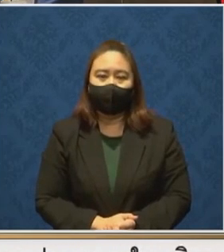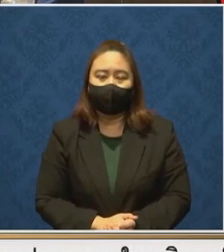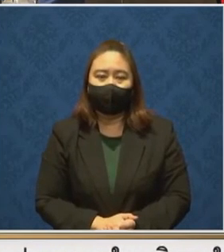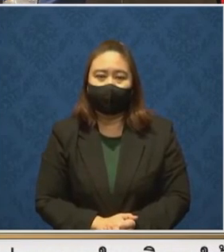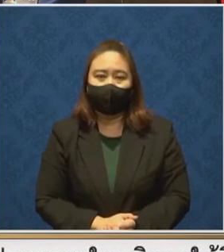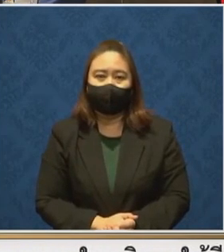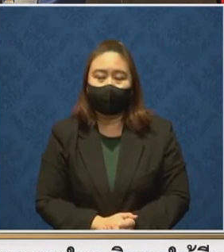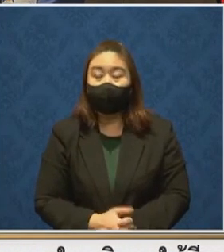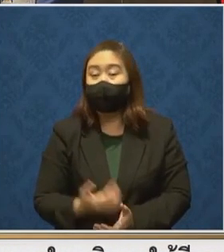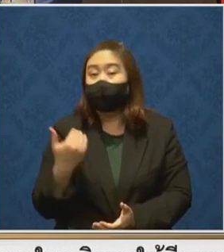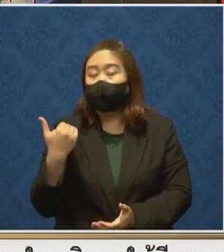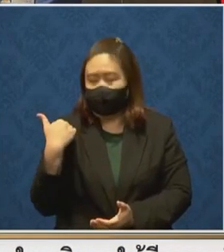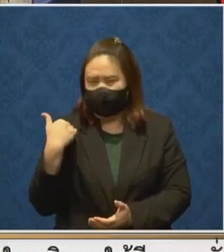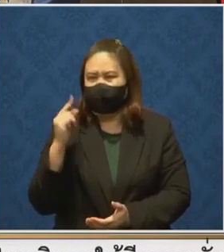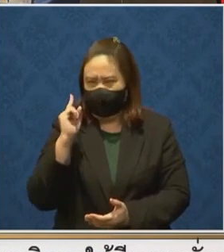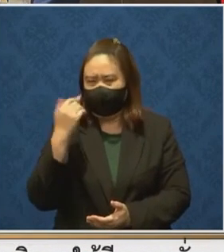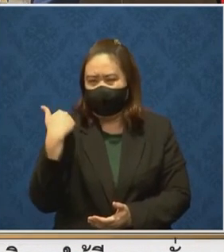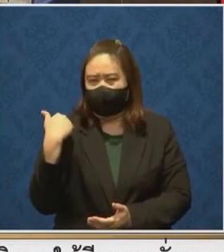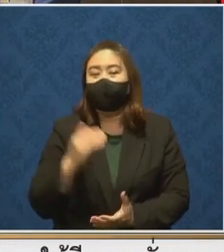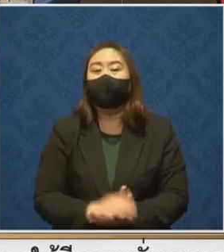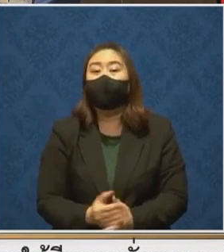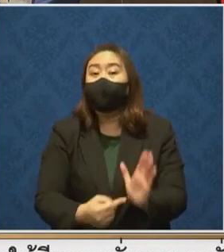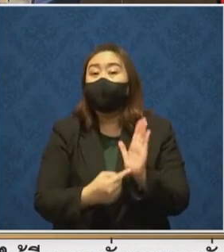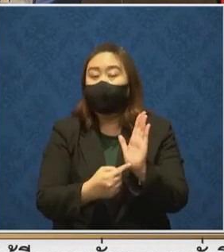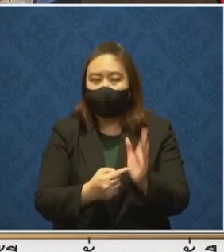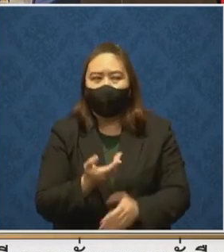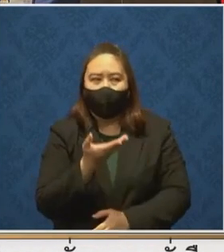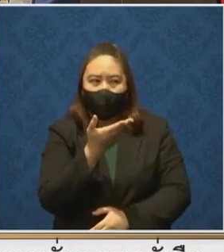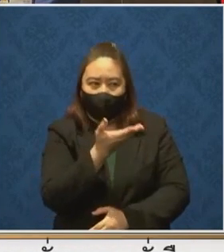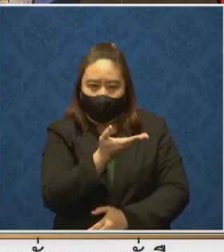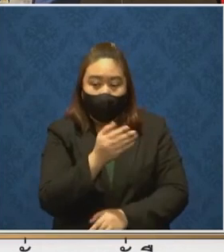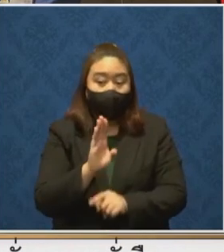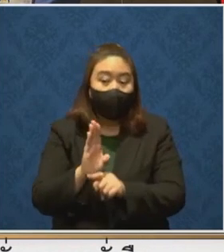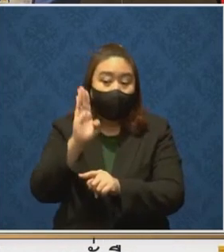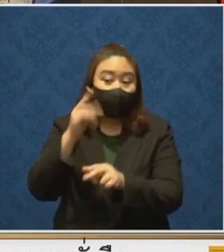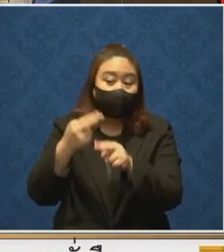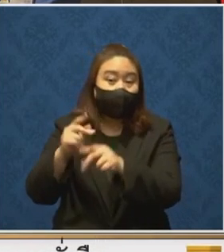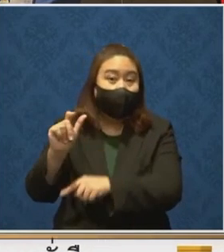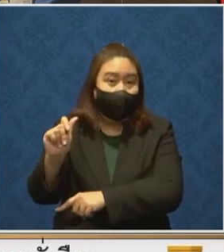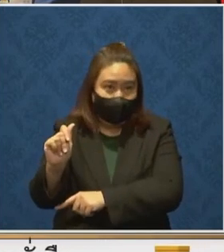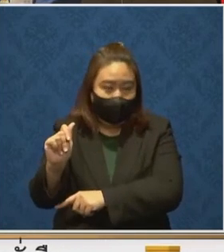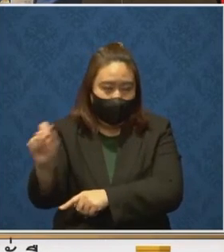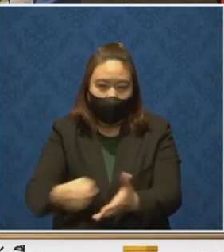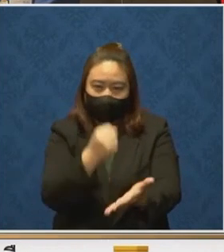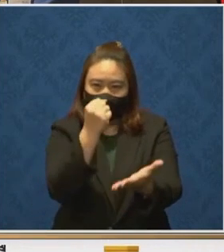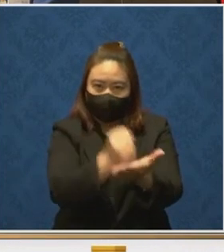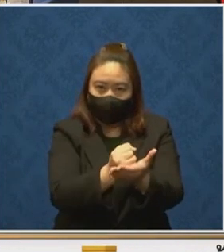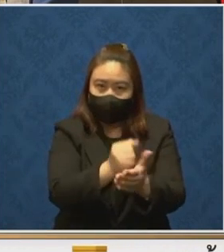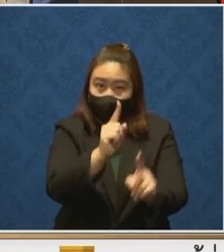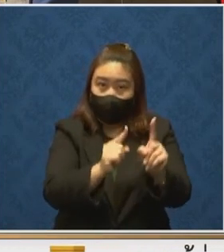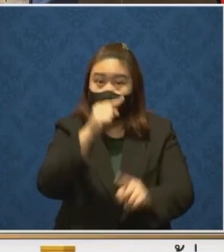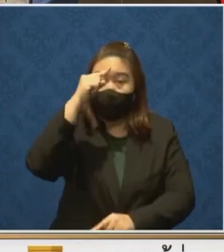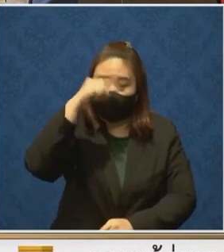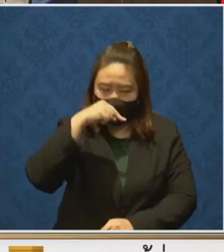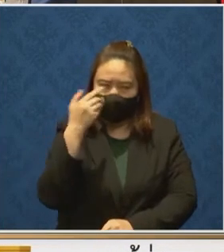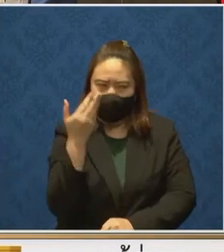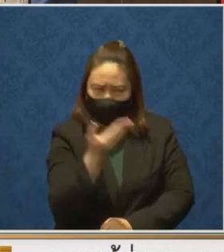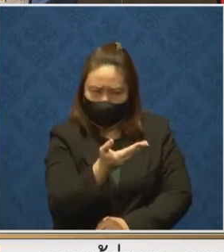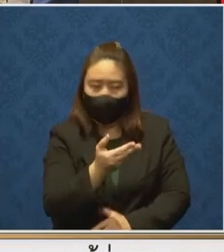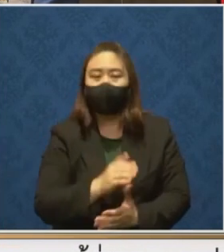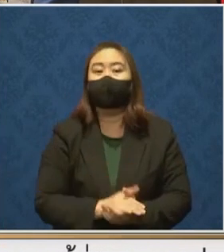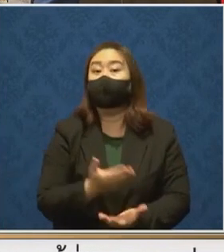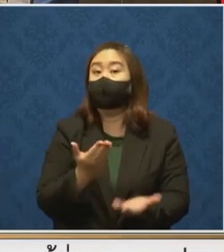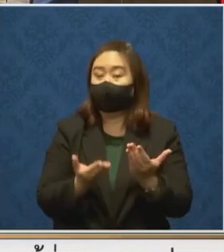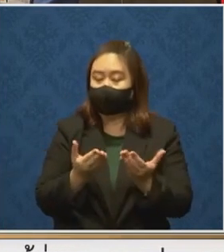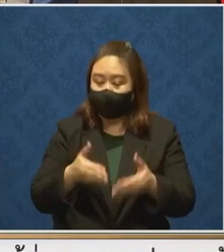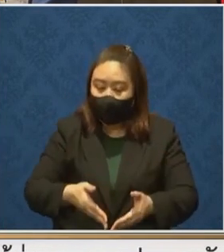ยัมขอเรีรอย่เชนว่าขอให้ศัสนุการนบิสัตarily เข้ไปจดทะเบีรในตลดหกซับ ขประเทศไยหรือการก่อส